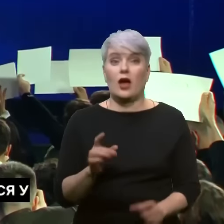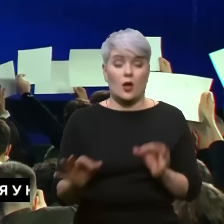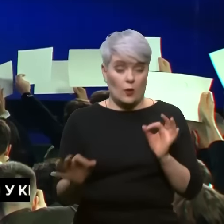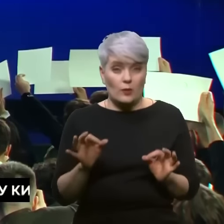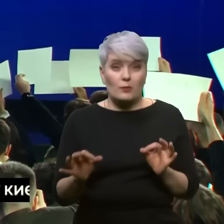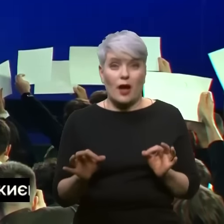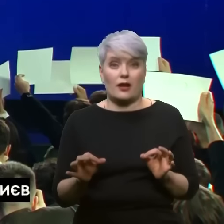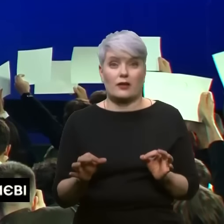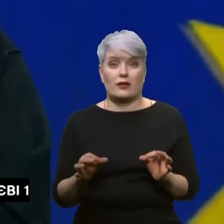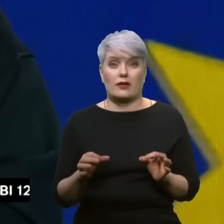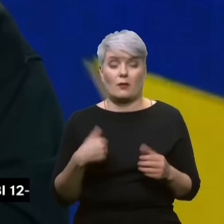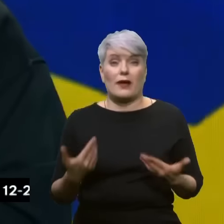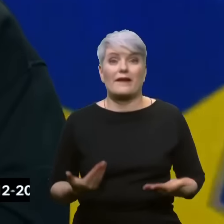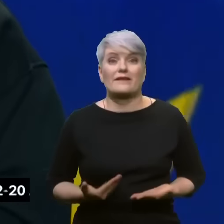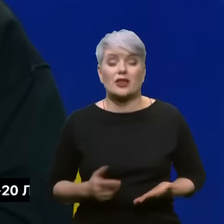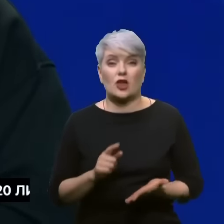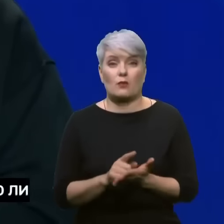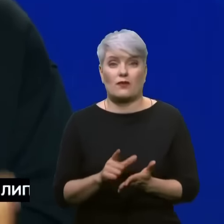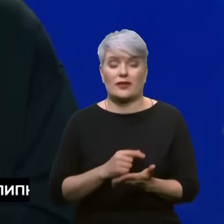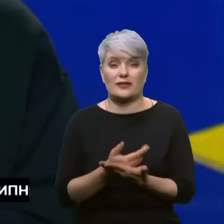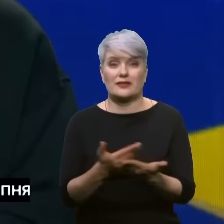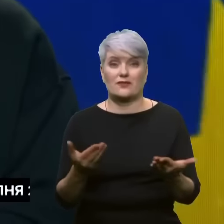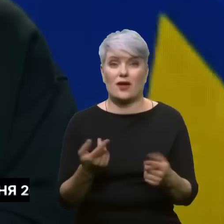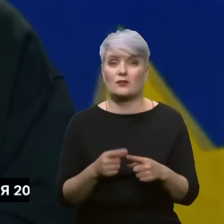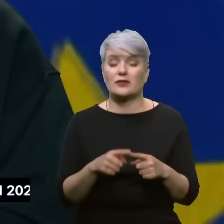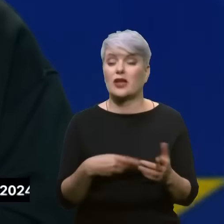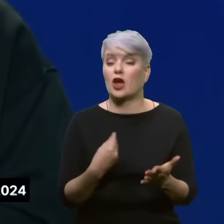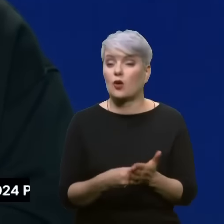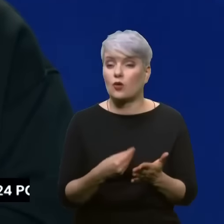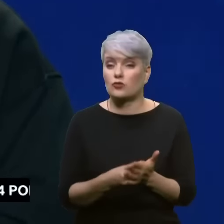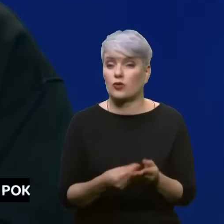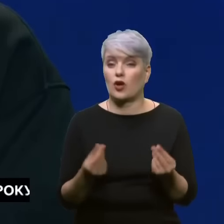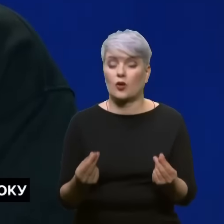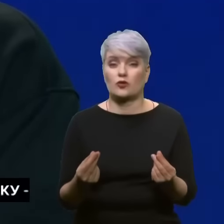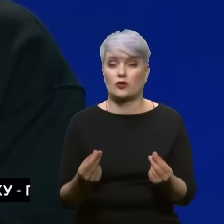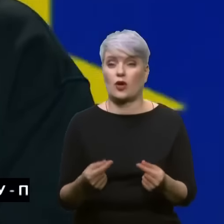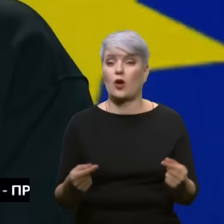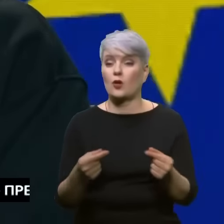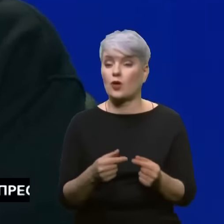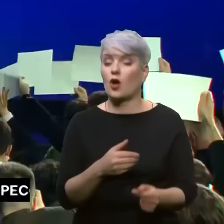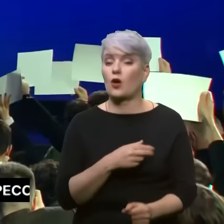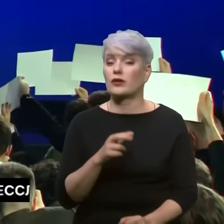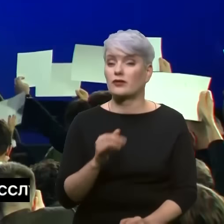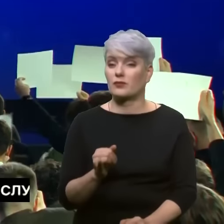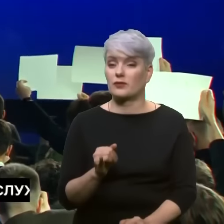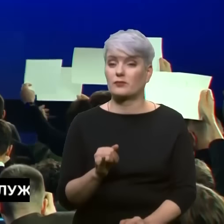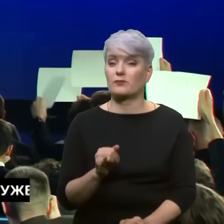нормально. Ми вижити повинні з вами. Ви розумієте? Все це коштує грошей. Я, до речі, хотів би